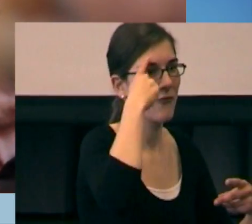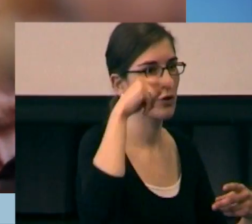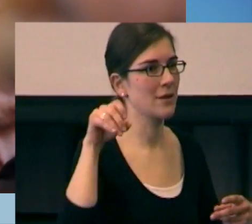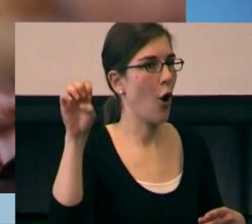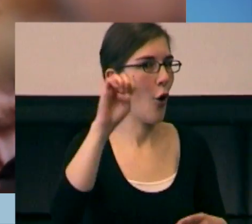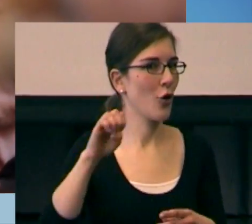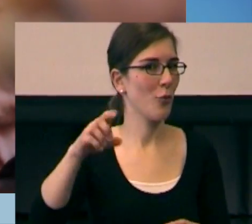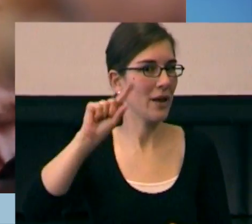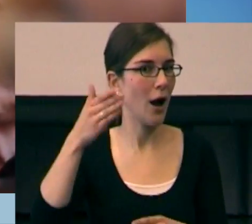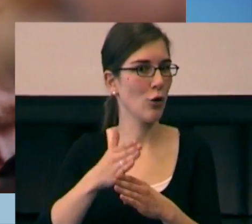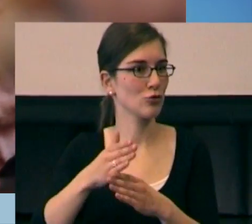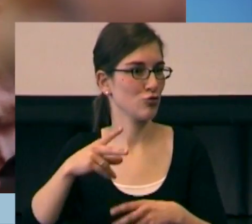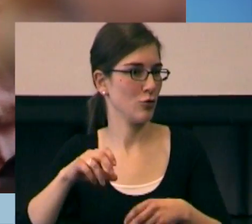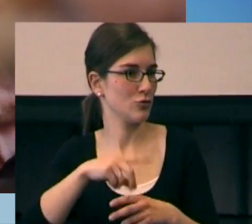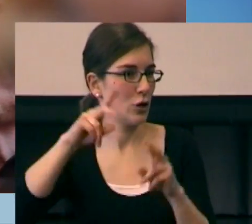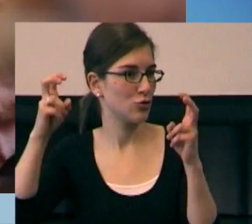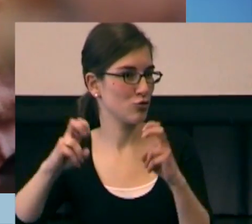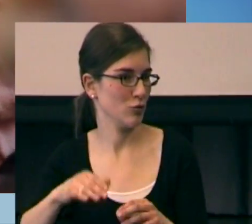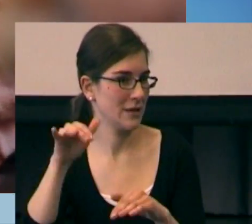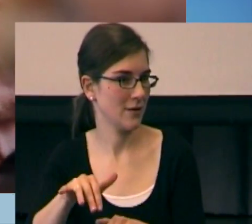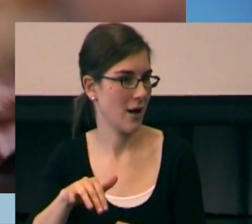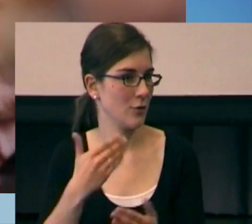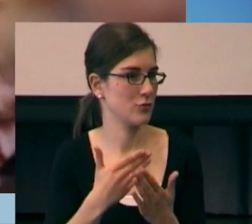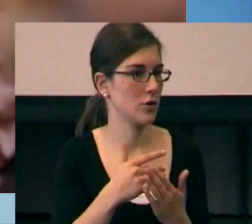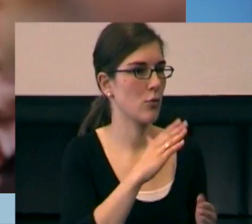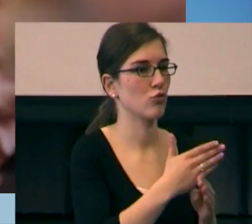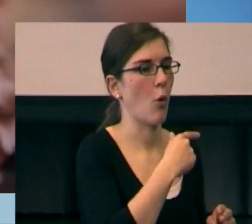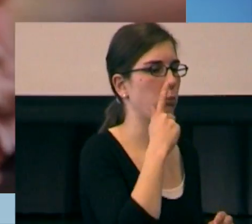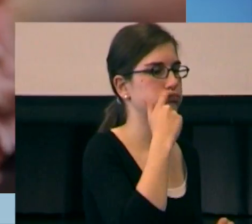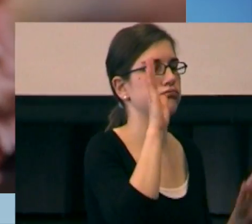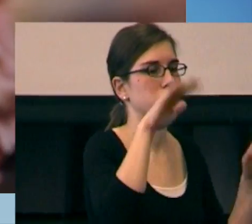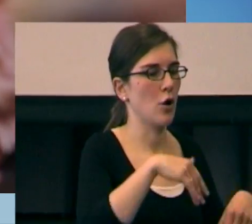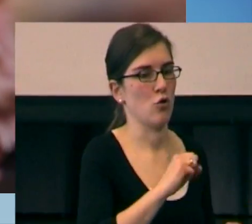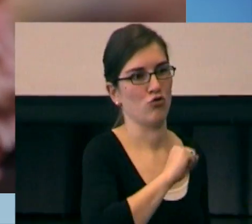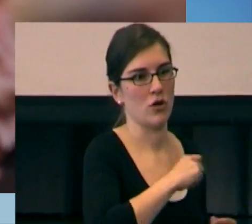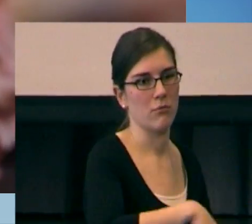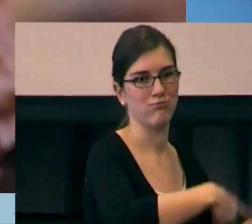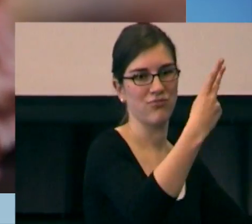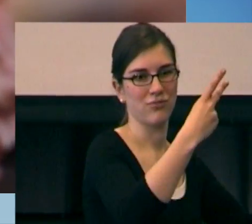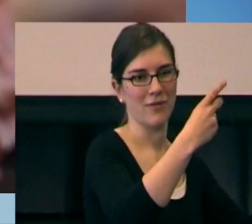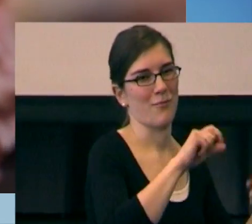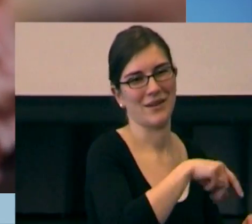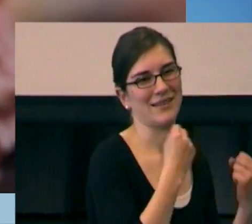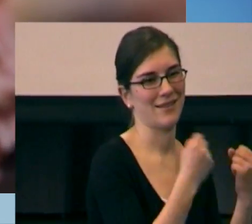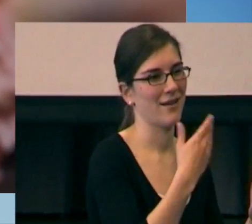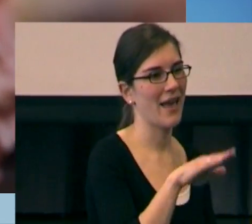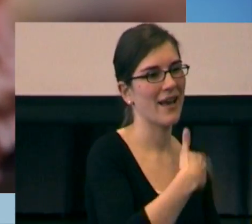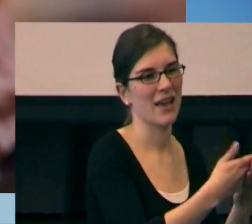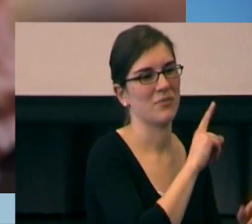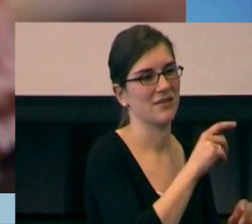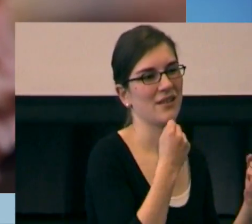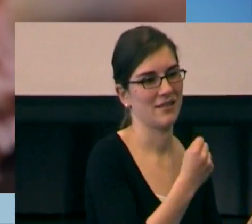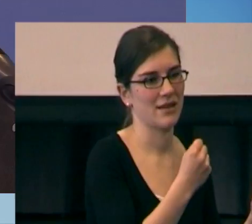dass die Europäer ihre Studie veröffentlichen. Und deswegen haben die nach sieben Jahren gemacht. Die europäische Studie ging über neun Jahre. Die